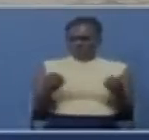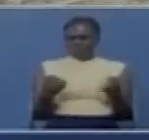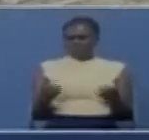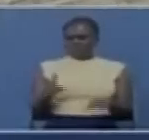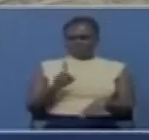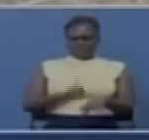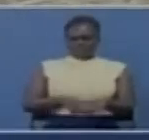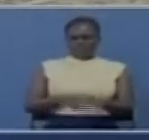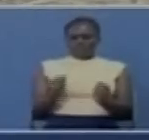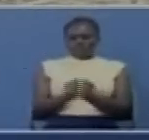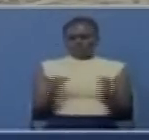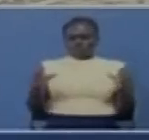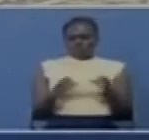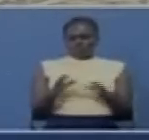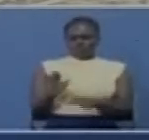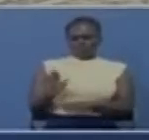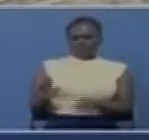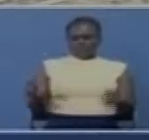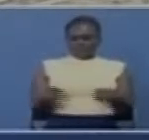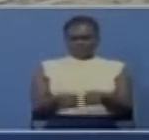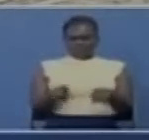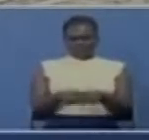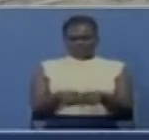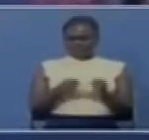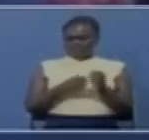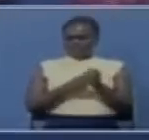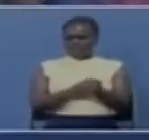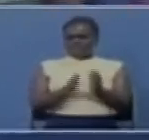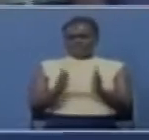sio tu na wanakijiji wake bali hata na viongozi.